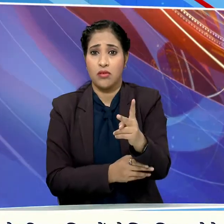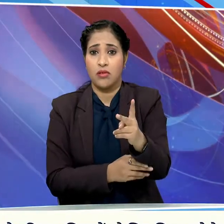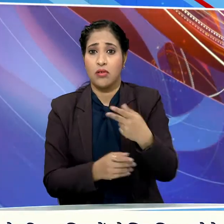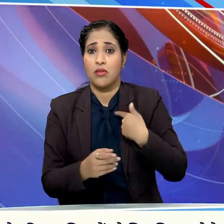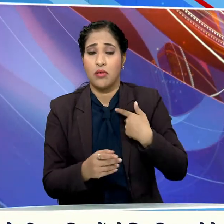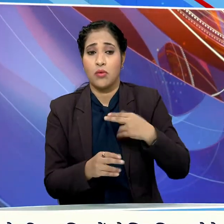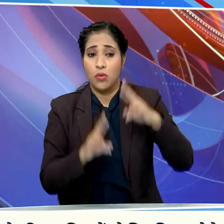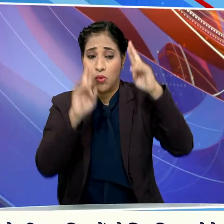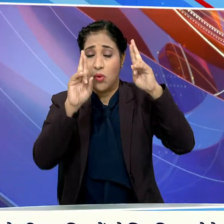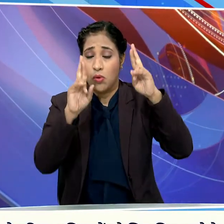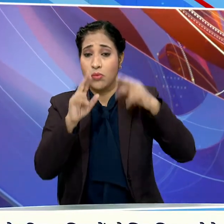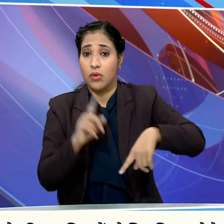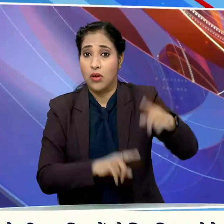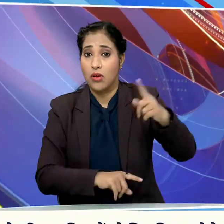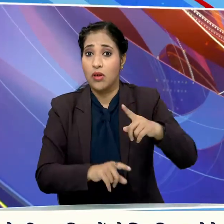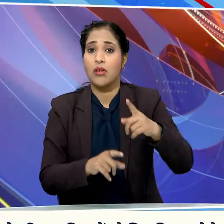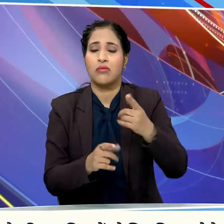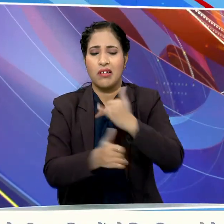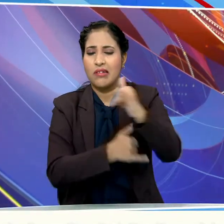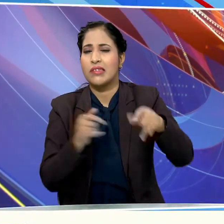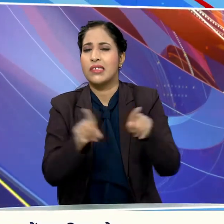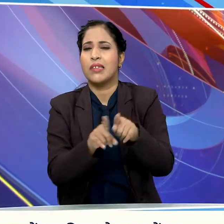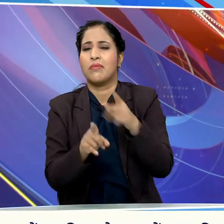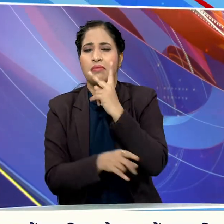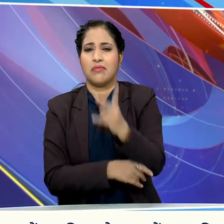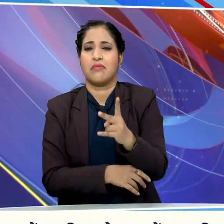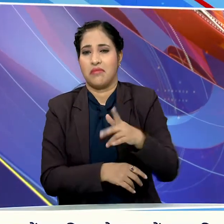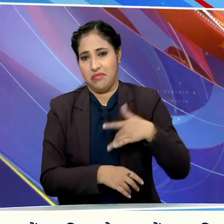મેચ ફિક્સિંગ કરીને ખેલ ખેલતા રહ્યા છે।